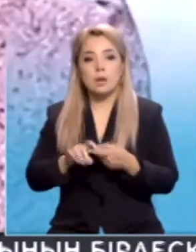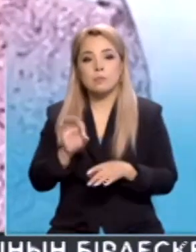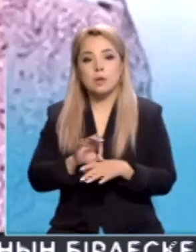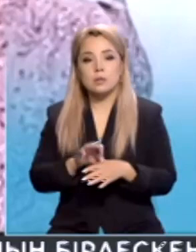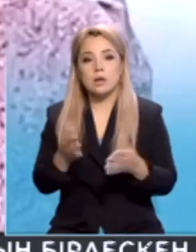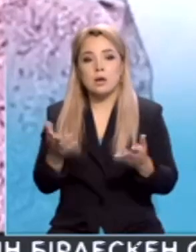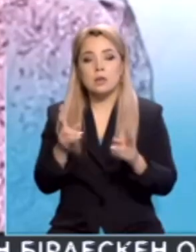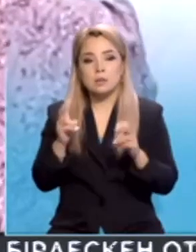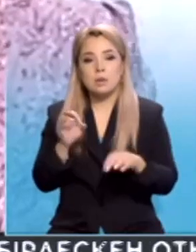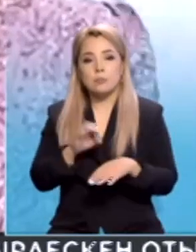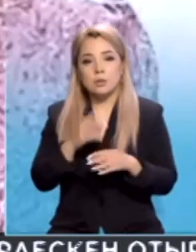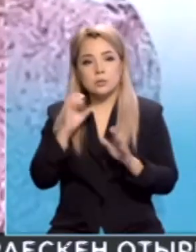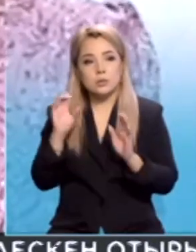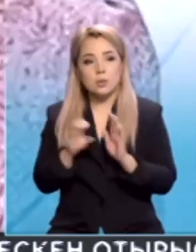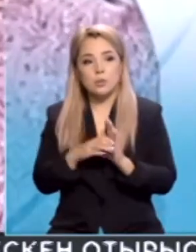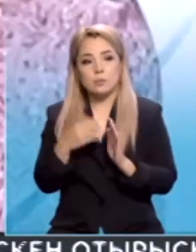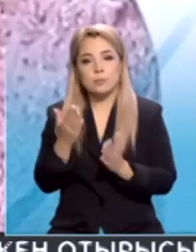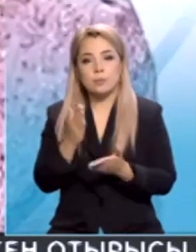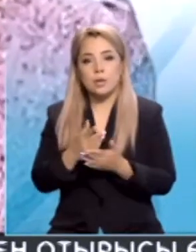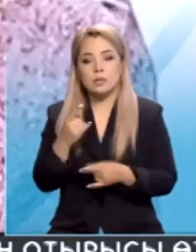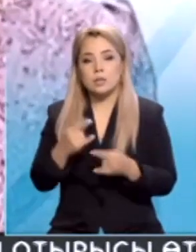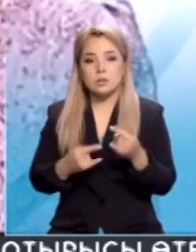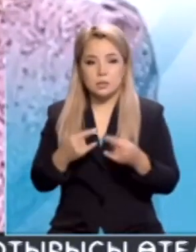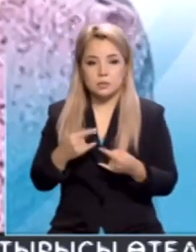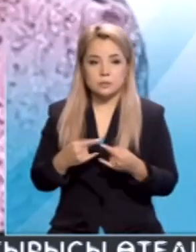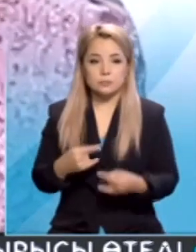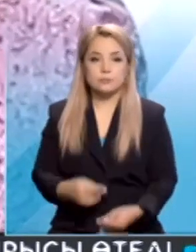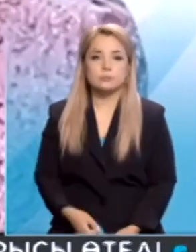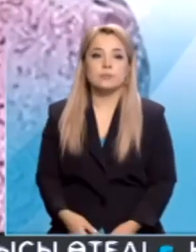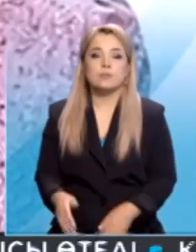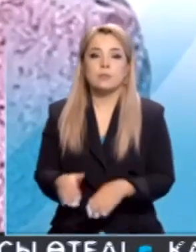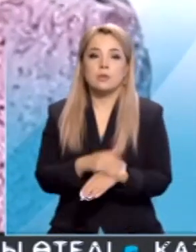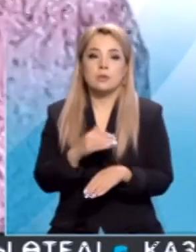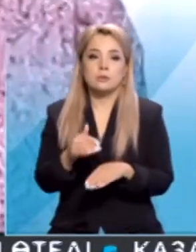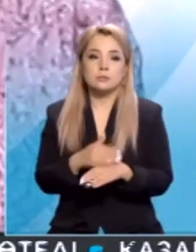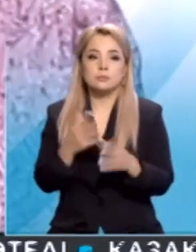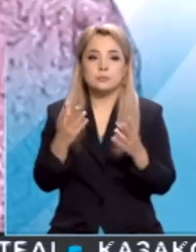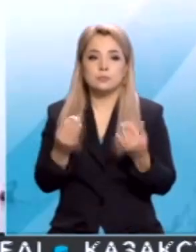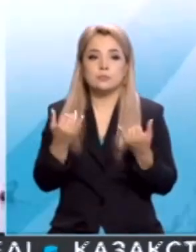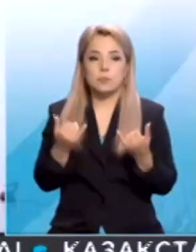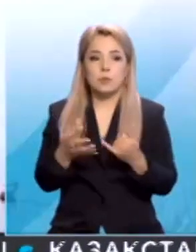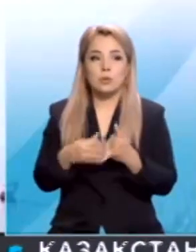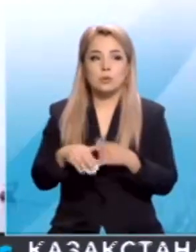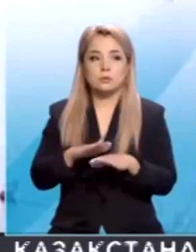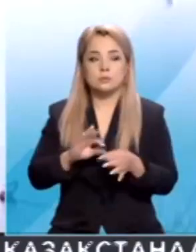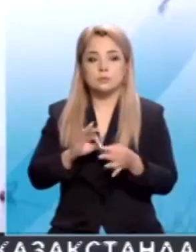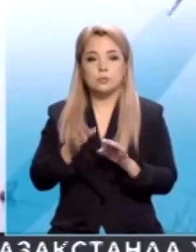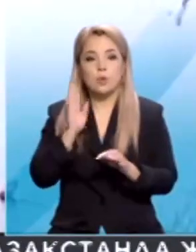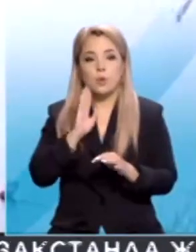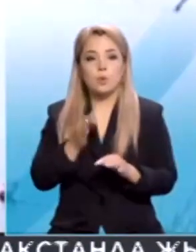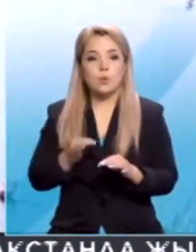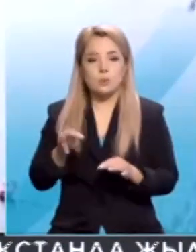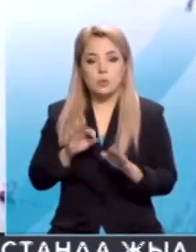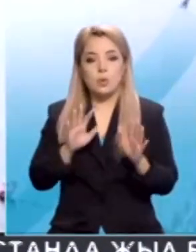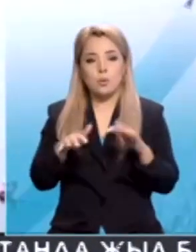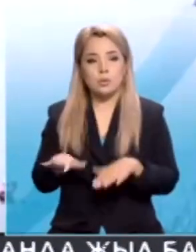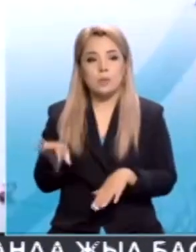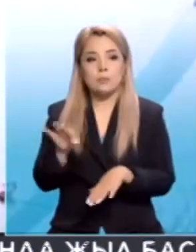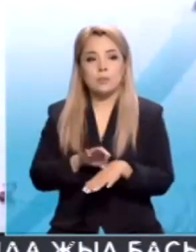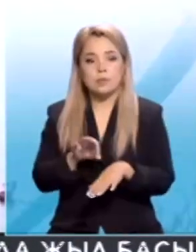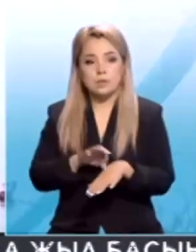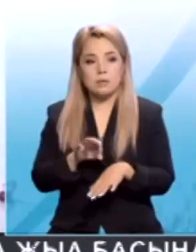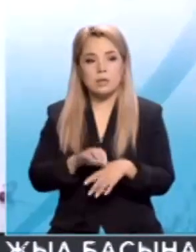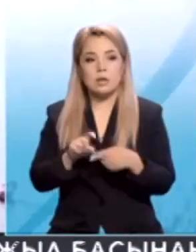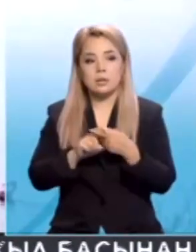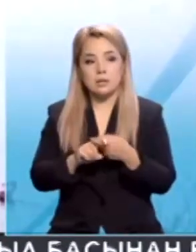сіз эфирдесіз. Рахмет, Гүлназ. Қайырлы күн, көрермен. Өңірдегі өзен көлдерден тырысқақ